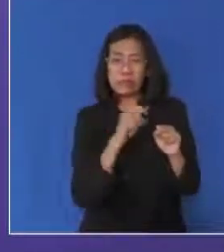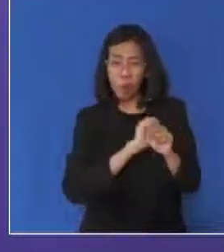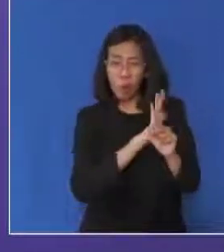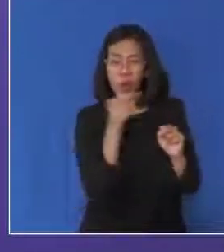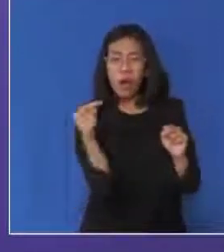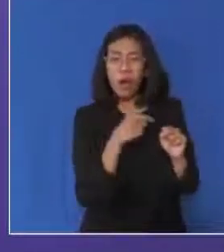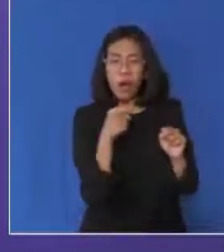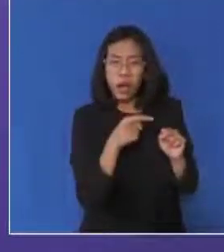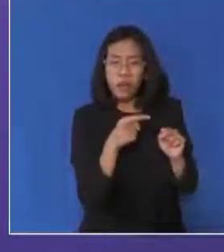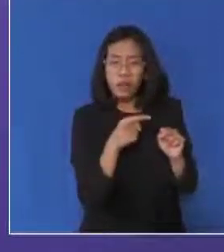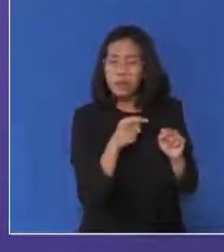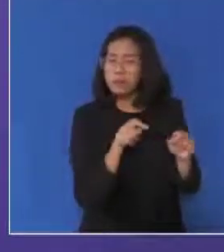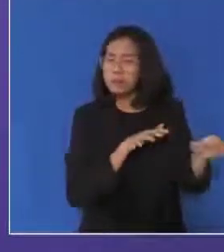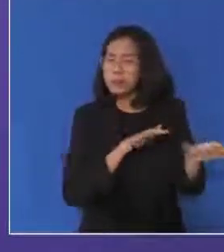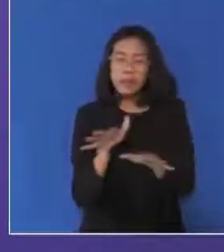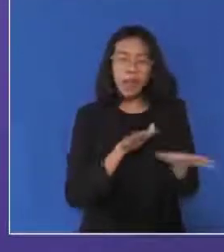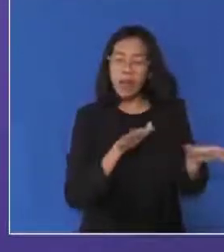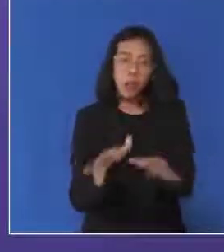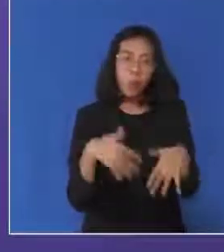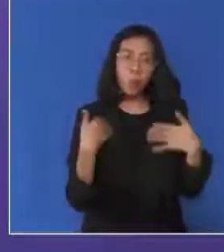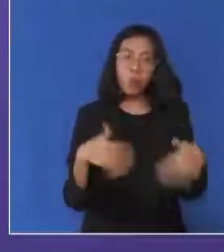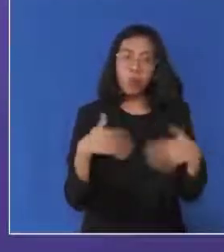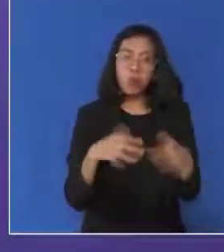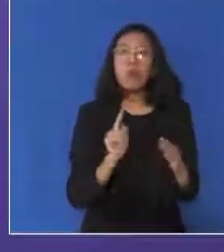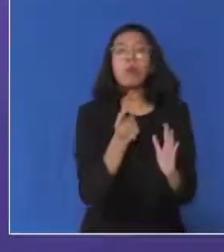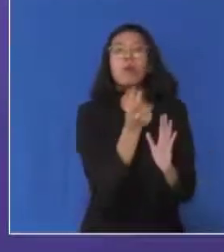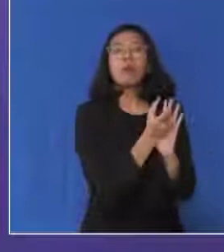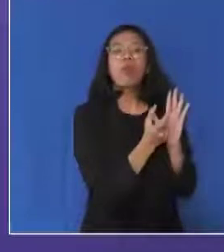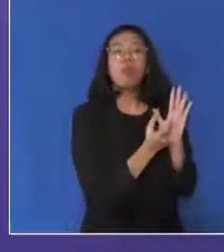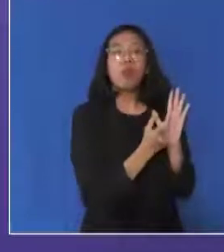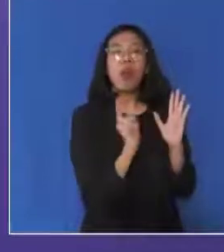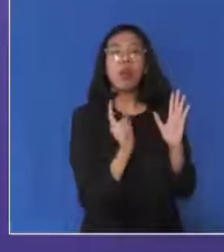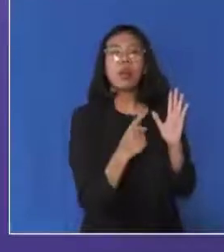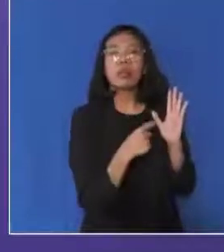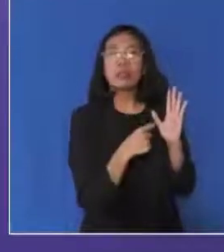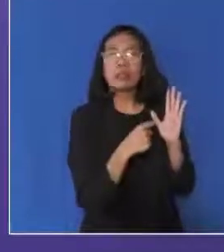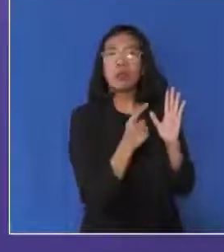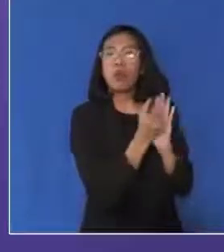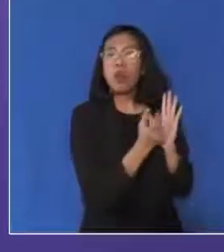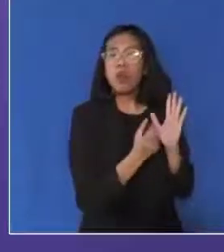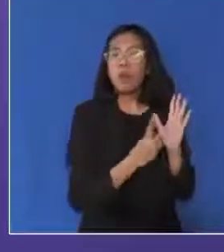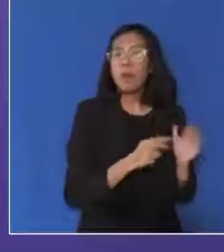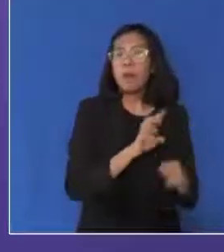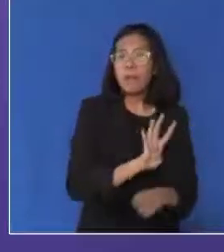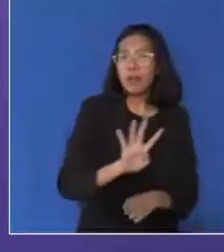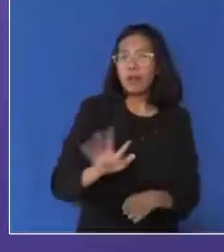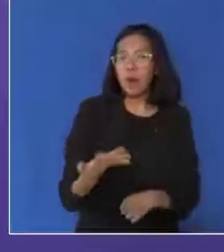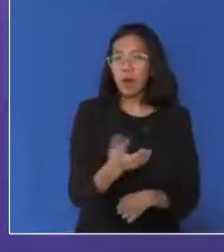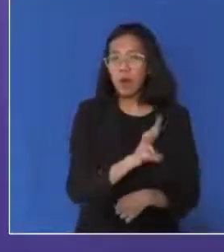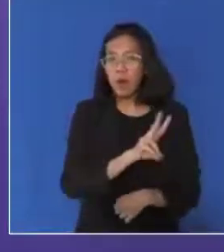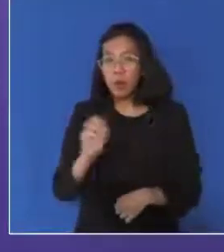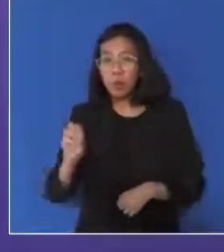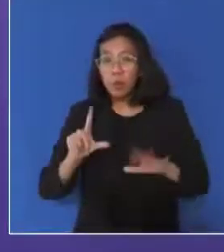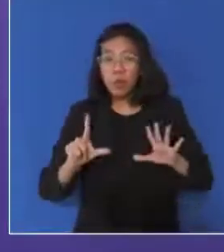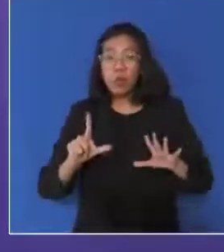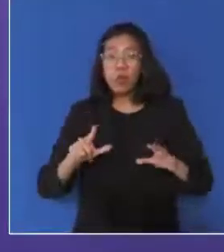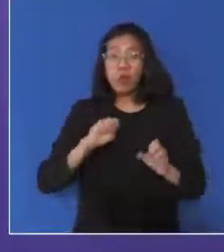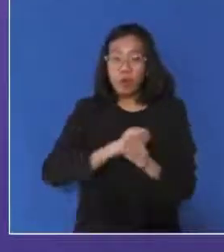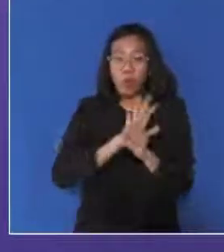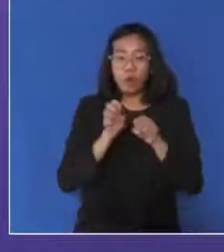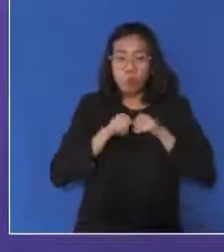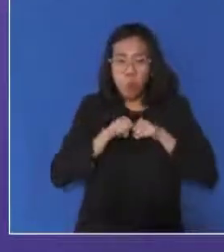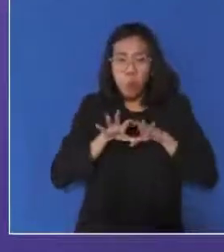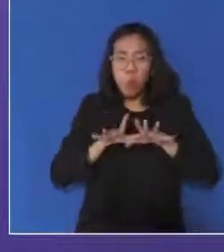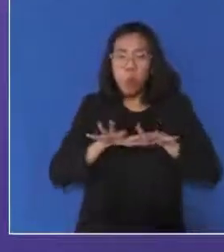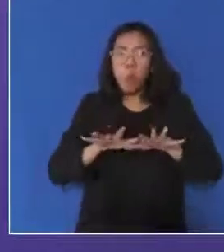sebagai bagian dari kategori bencana non alam sesuai dengan undang-undang nomor 24 tahun 2007 selain merupakan pandemic saat ini terjadi